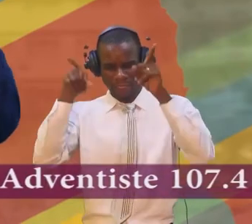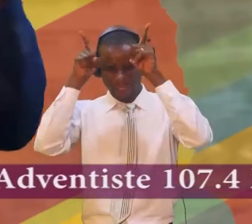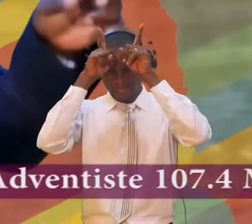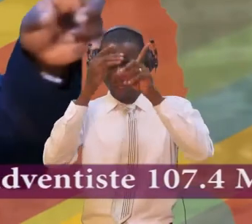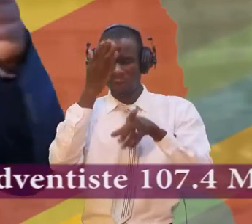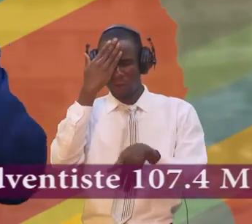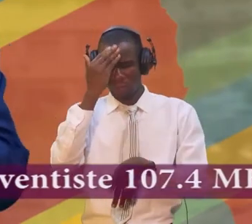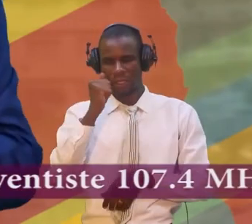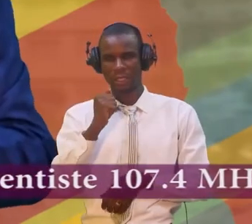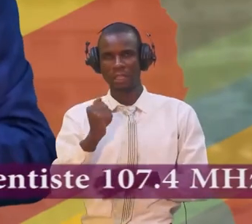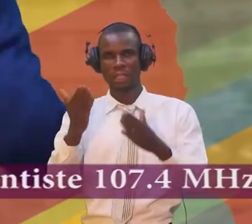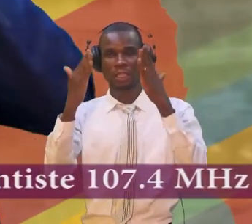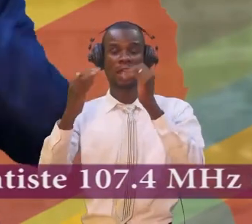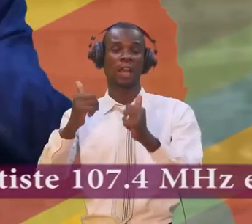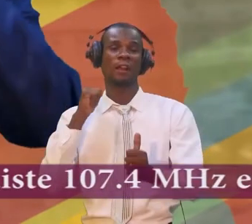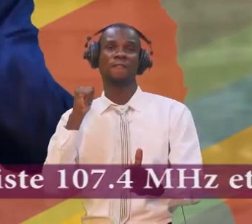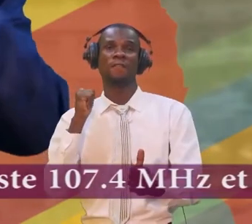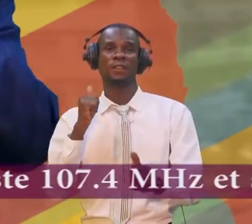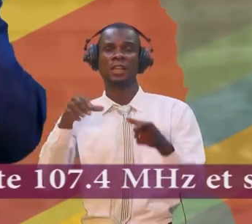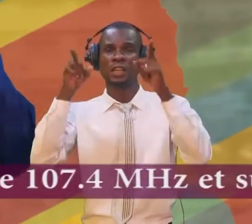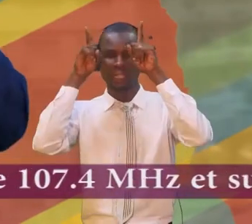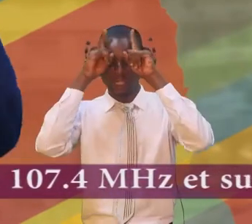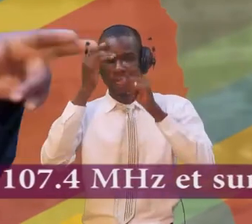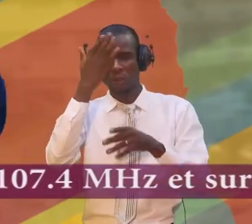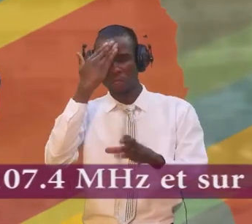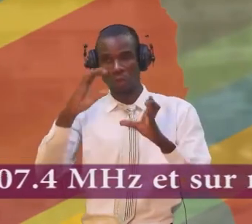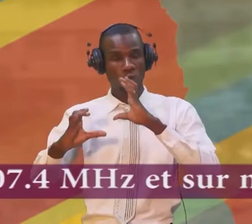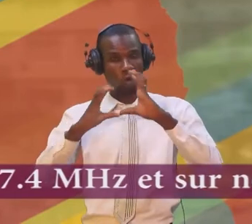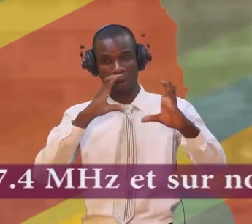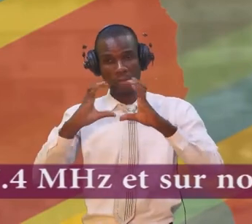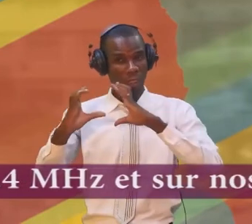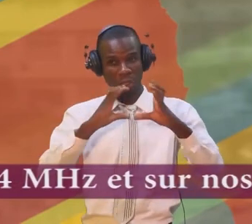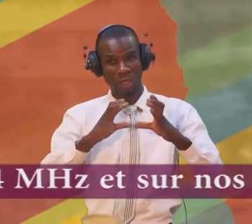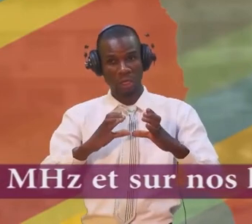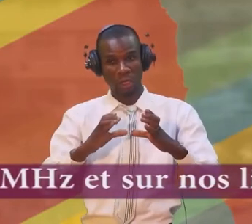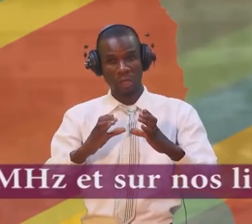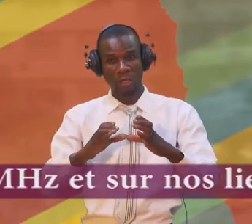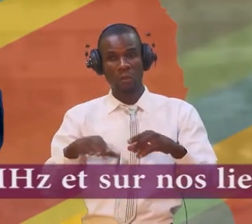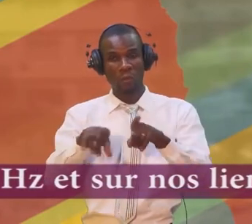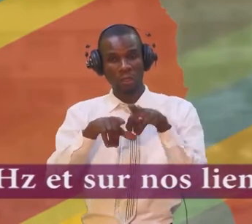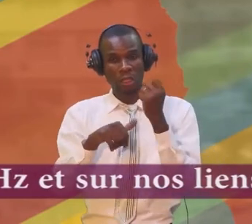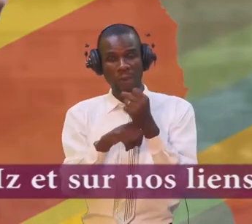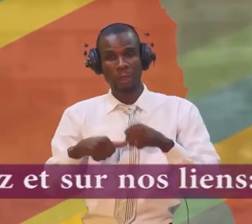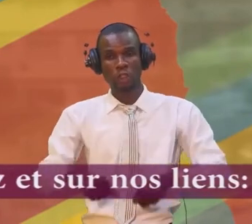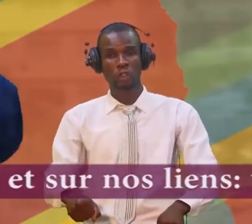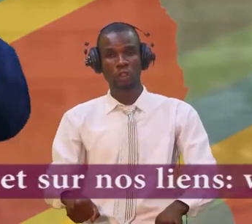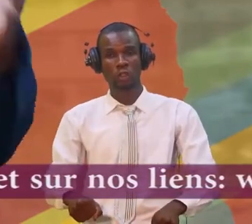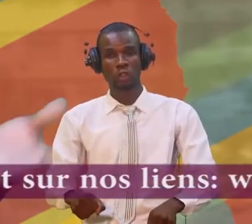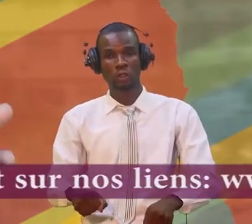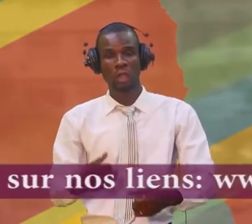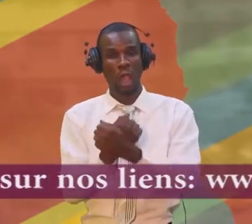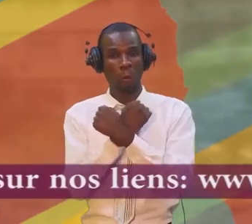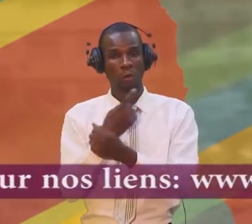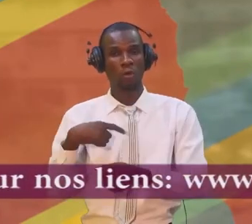Na shetani najua kwamba Mungu amekataza watu waweze kujaribu kuwasiliana